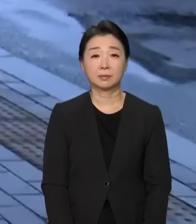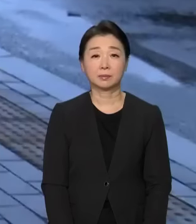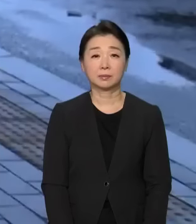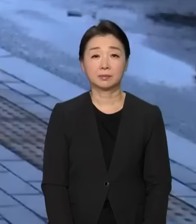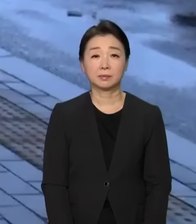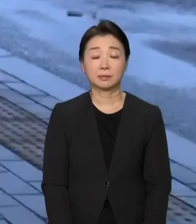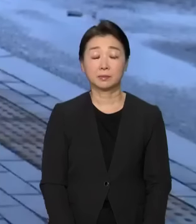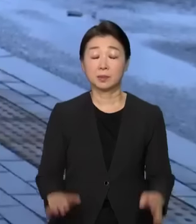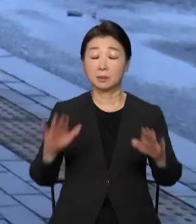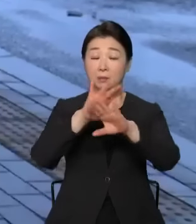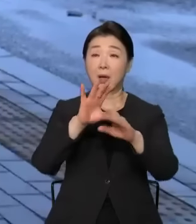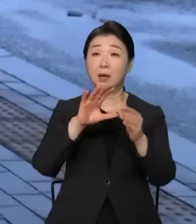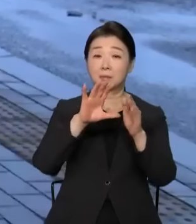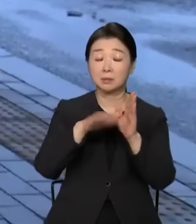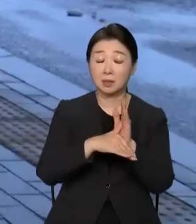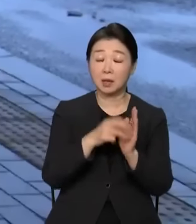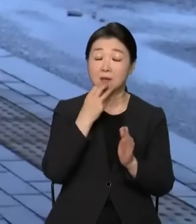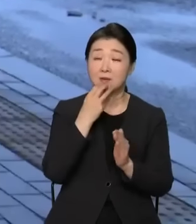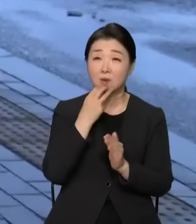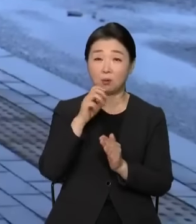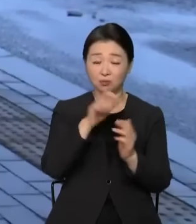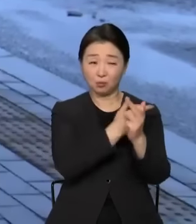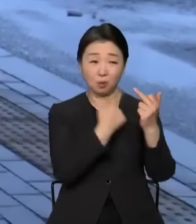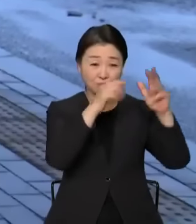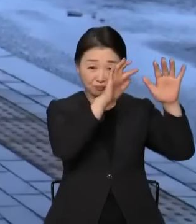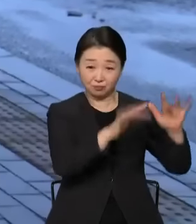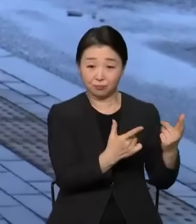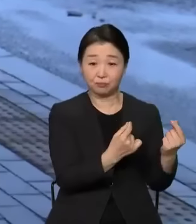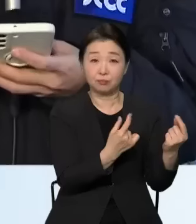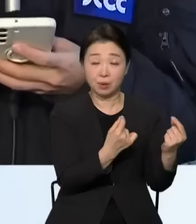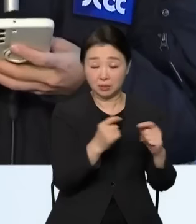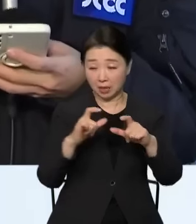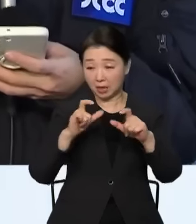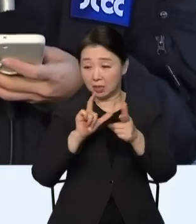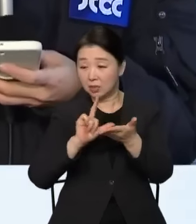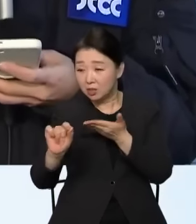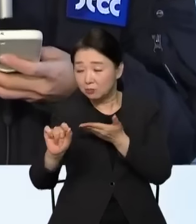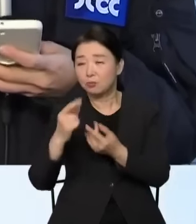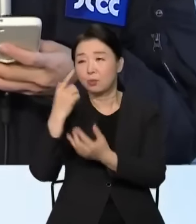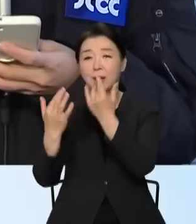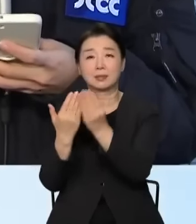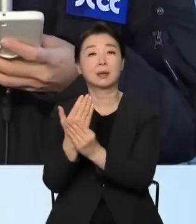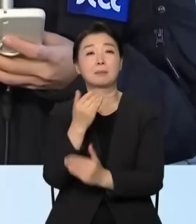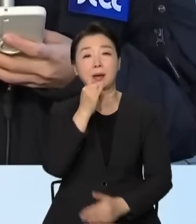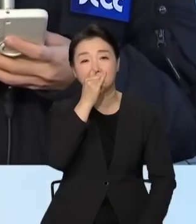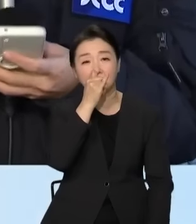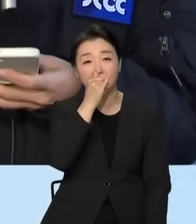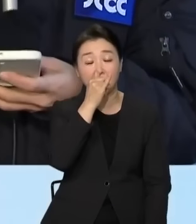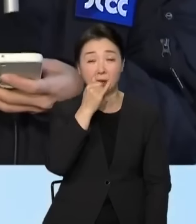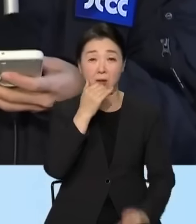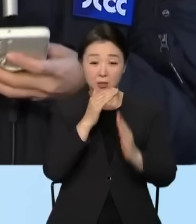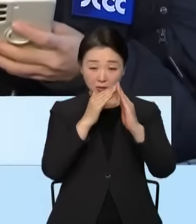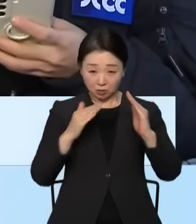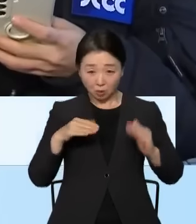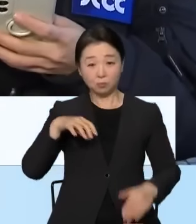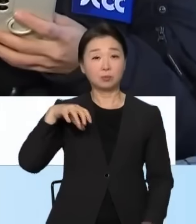네, 밤사이 서울 등 수도권은 폭설이 내렸지만 일부 지역에서 화재 소식도 이어졌습니다. 전북